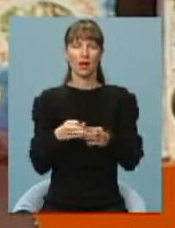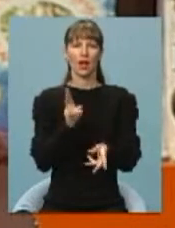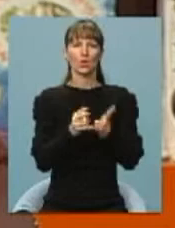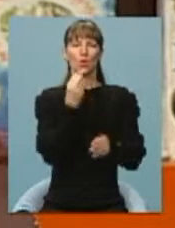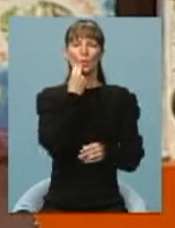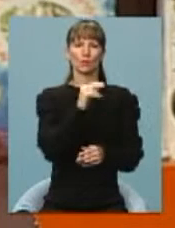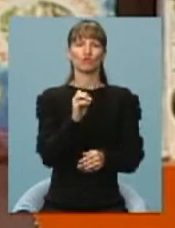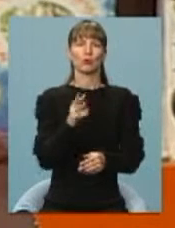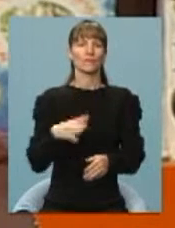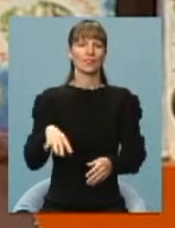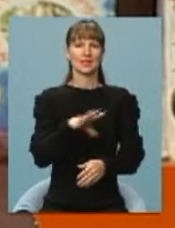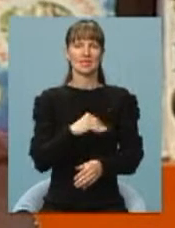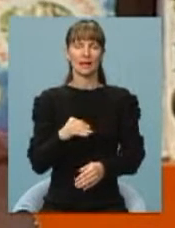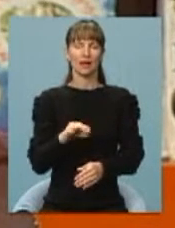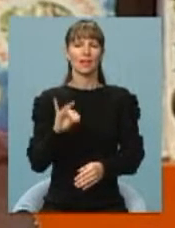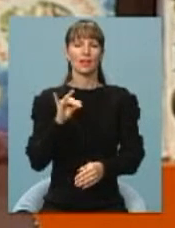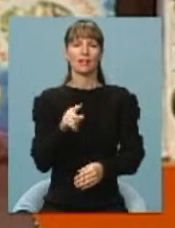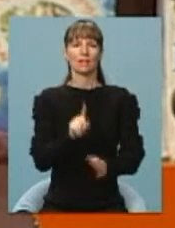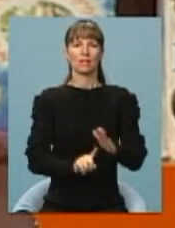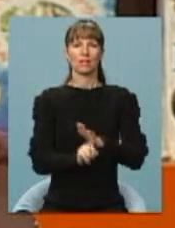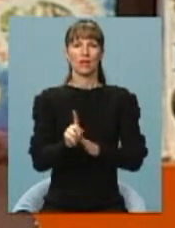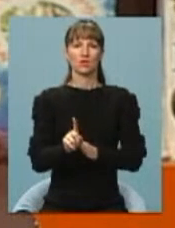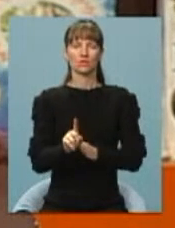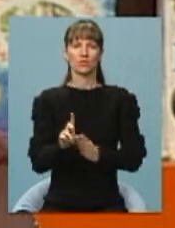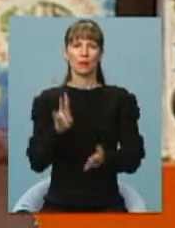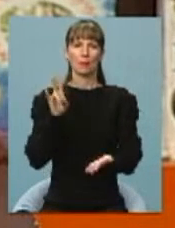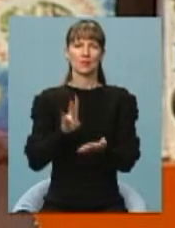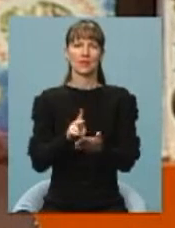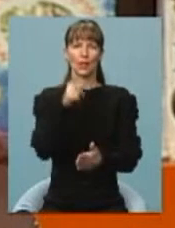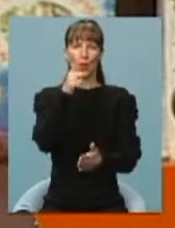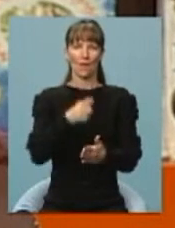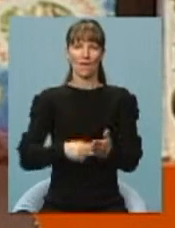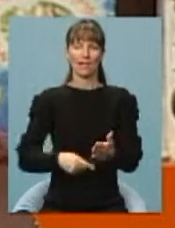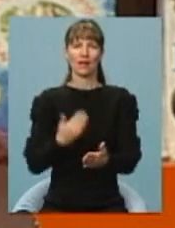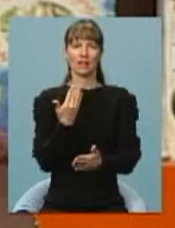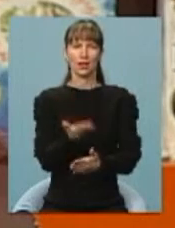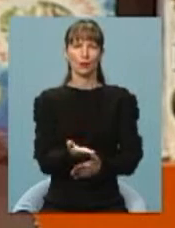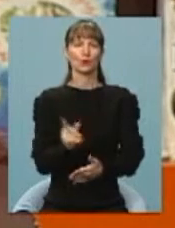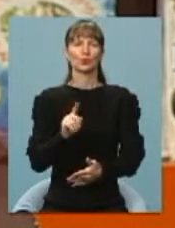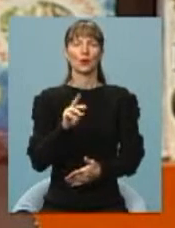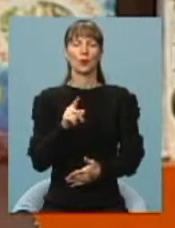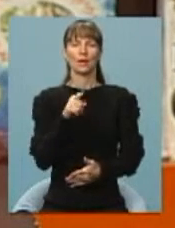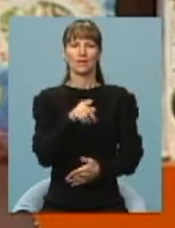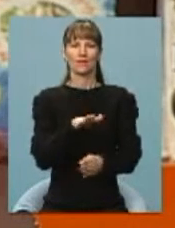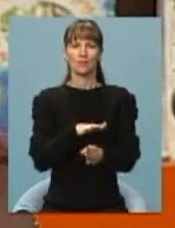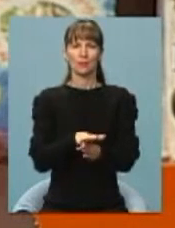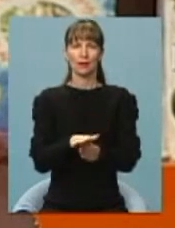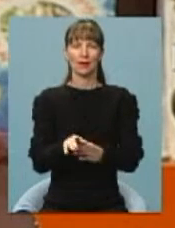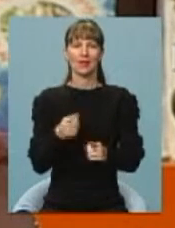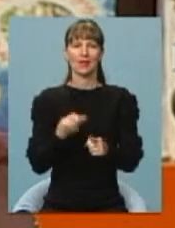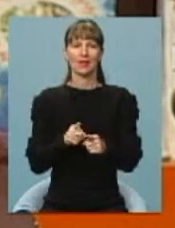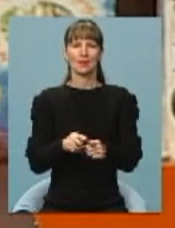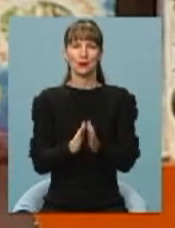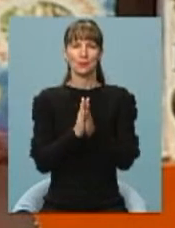чем они все. И они стали постоянно доверять ему, чтобы они выполняли эту